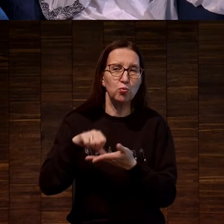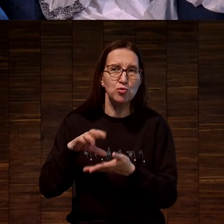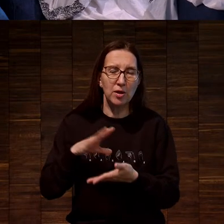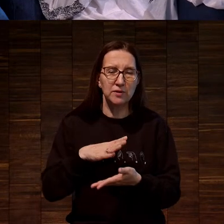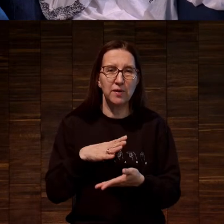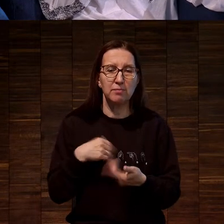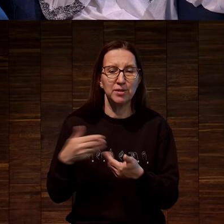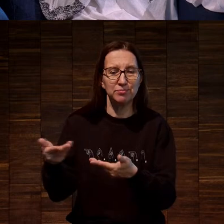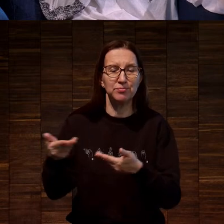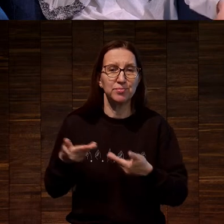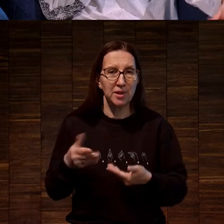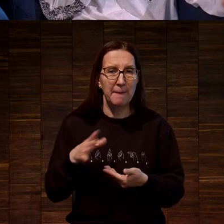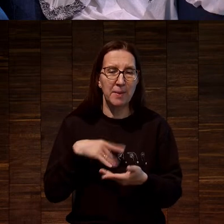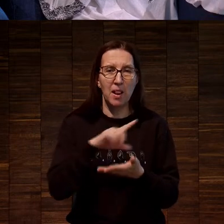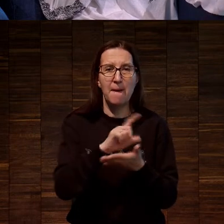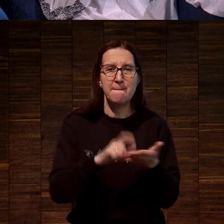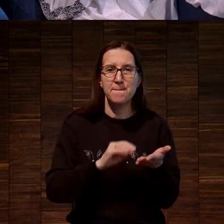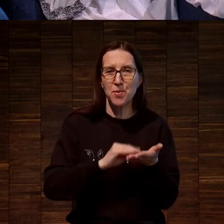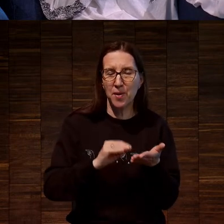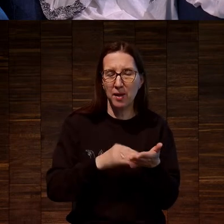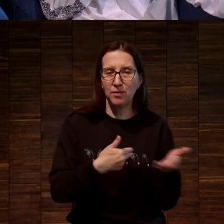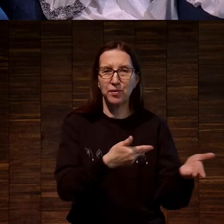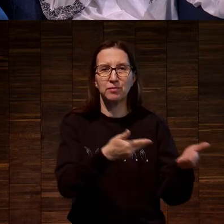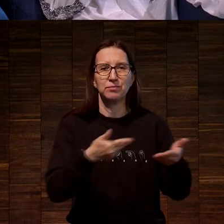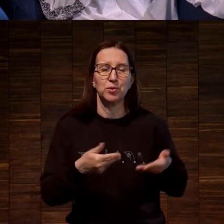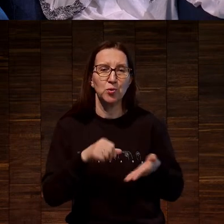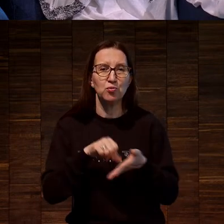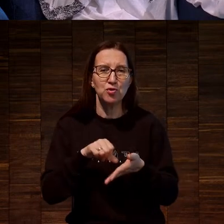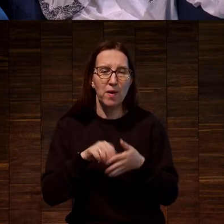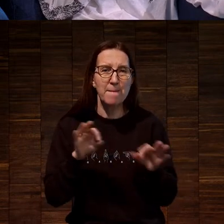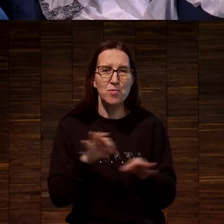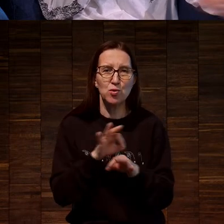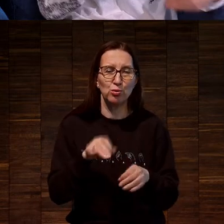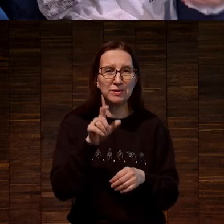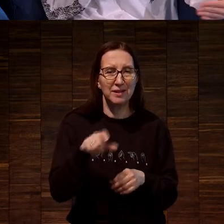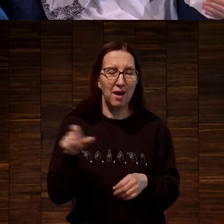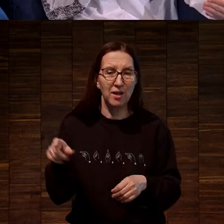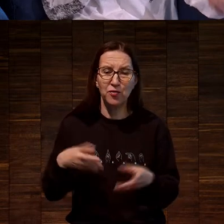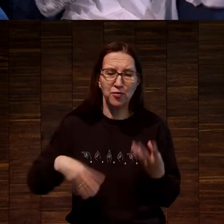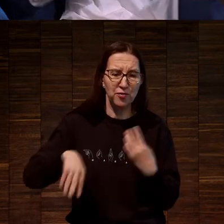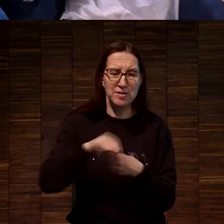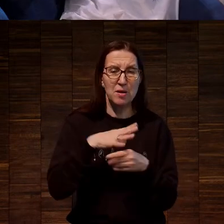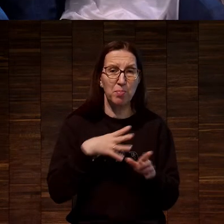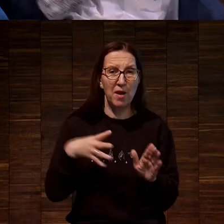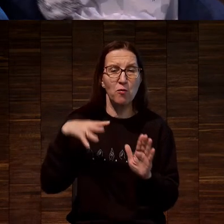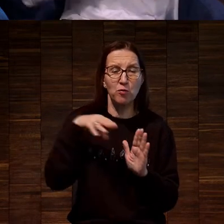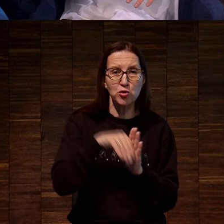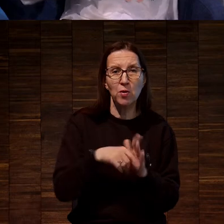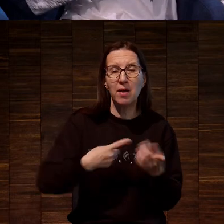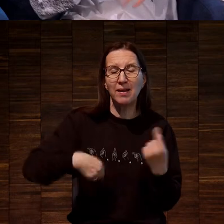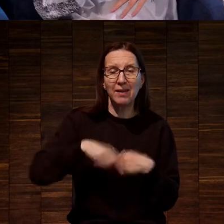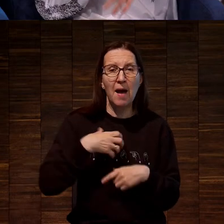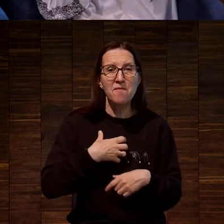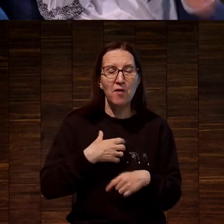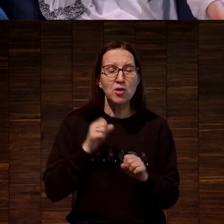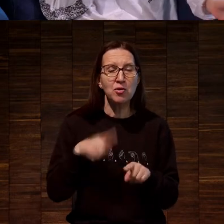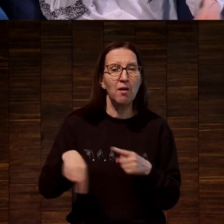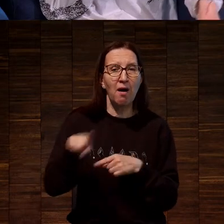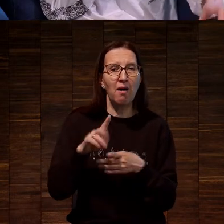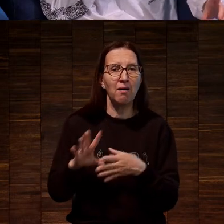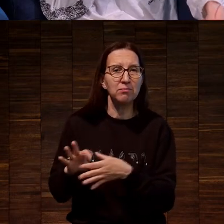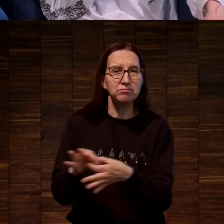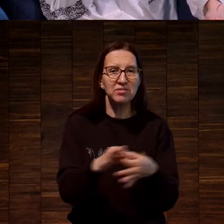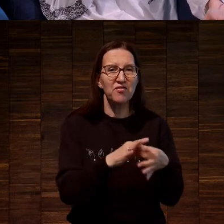мы пригласили к участию поэтов, мы пригласили к участию музыкантов. То есть они все были вовлечены, и нам важно, как они пересекаются.